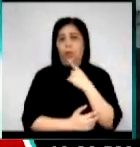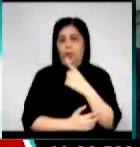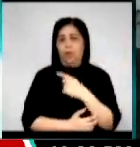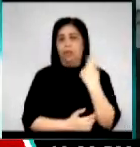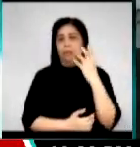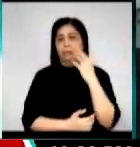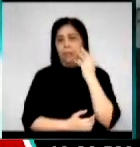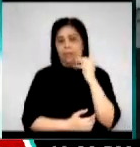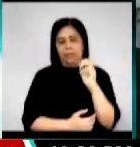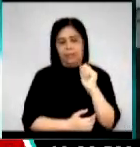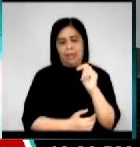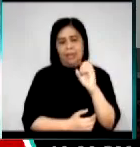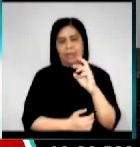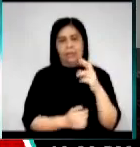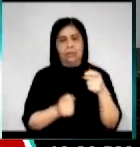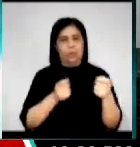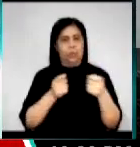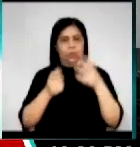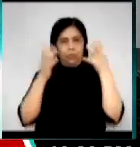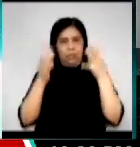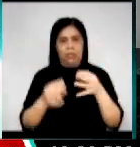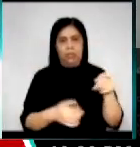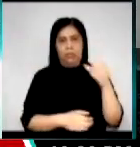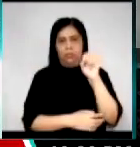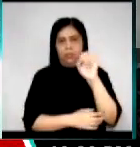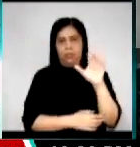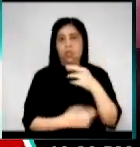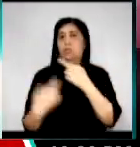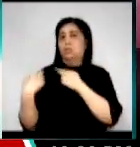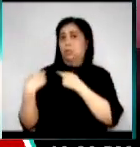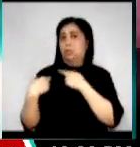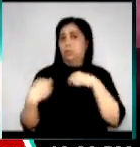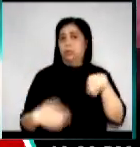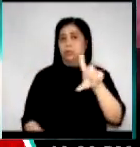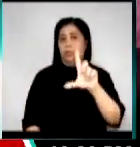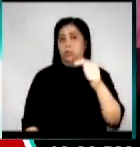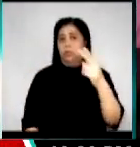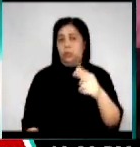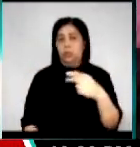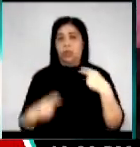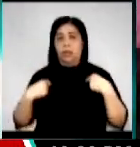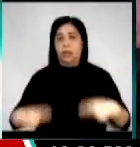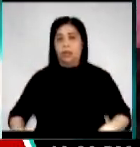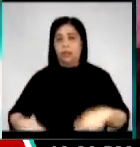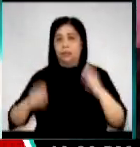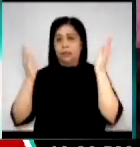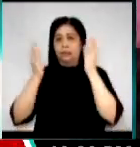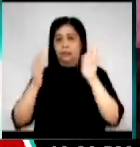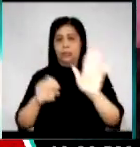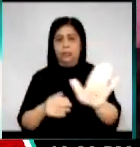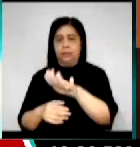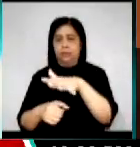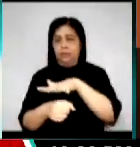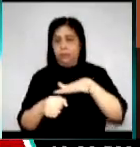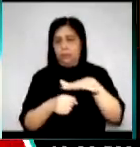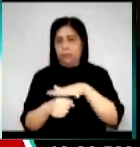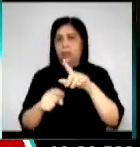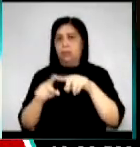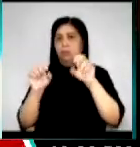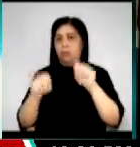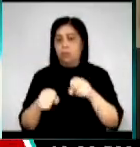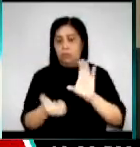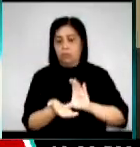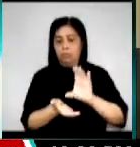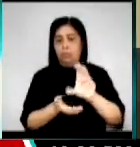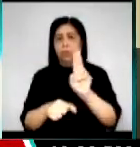Supreme Court. Nakasaad dito na responsibilidad ng LGU ang health services ng kanilang nasasakupan at pwede yung pondohan gamit ang